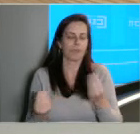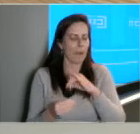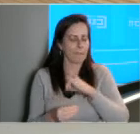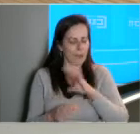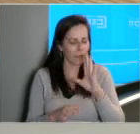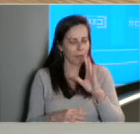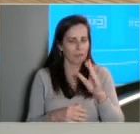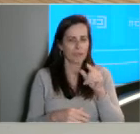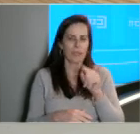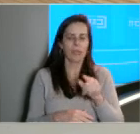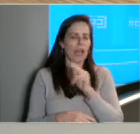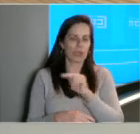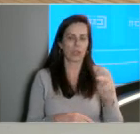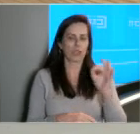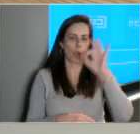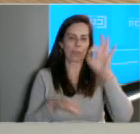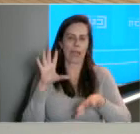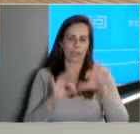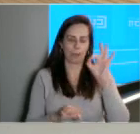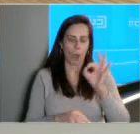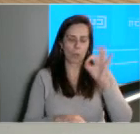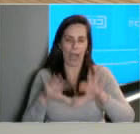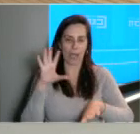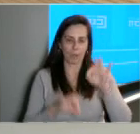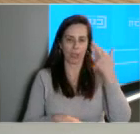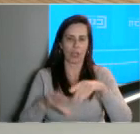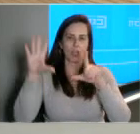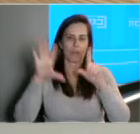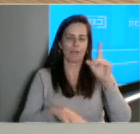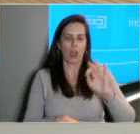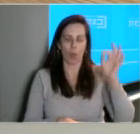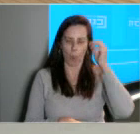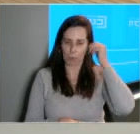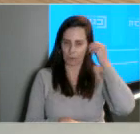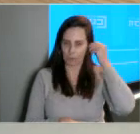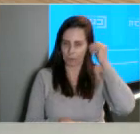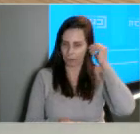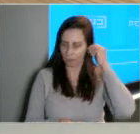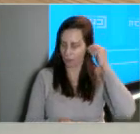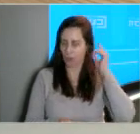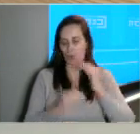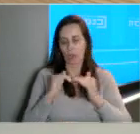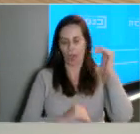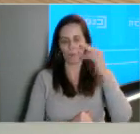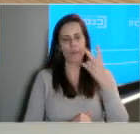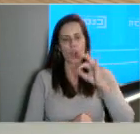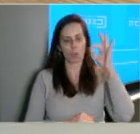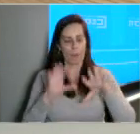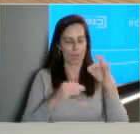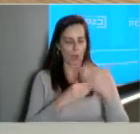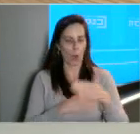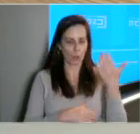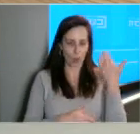שאני רוצה לדבר עליו, משה, זה נושא של אחוז ההצבעה. אחוז ההצבעה עמד על 71%, גבוה יותר בכמעט 2% ממה